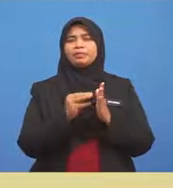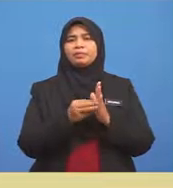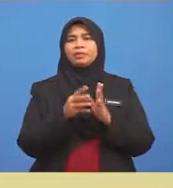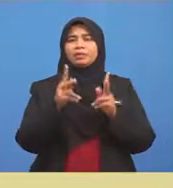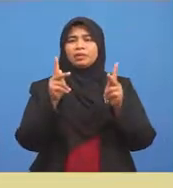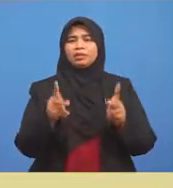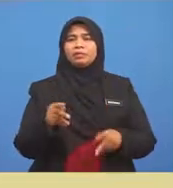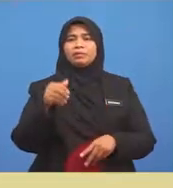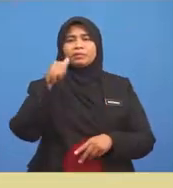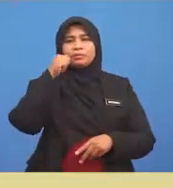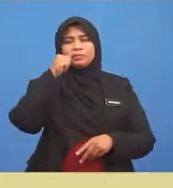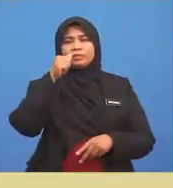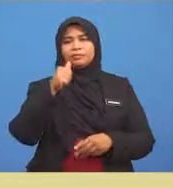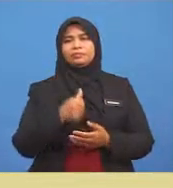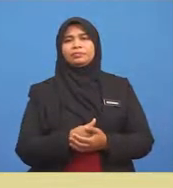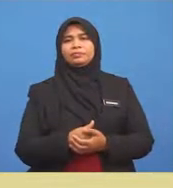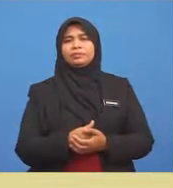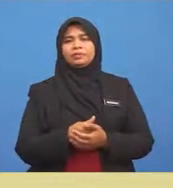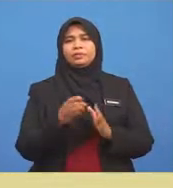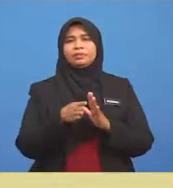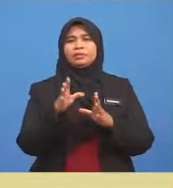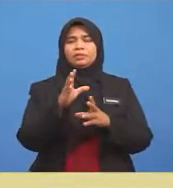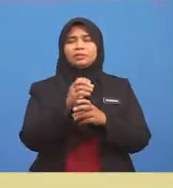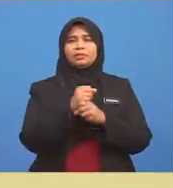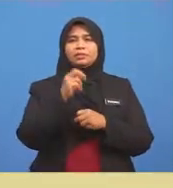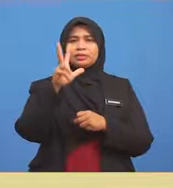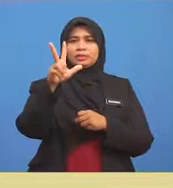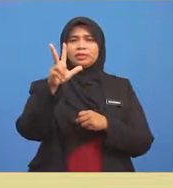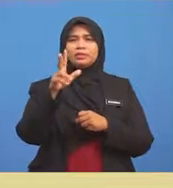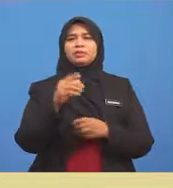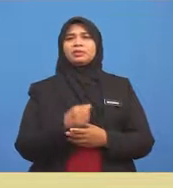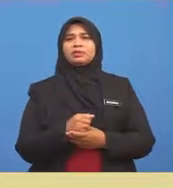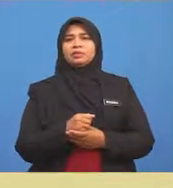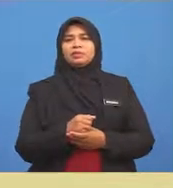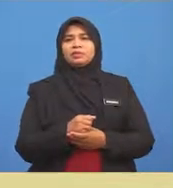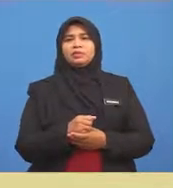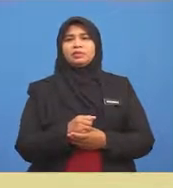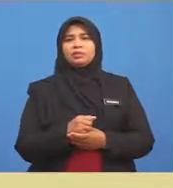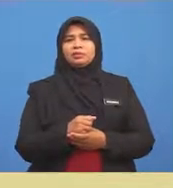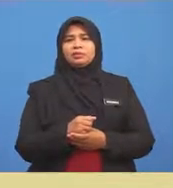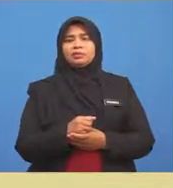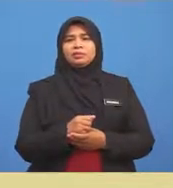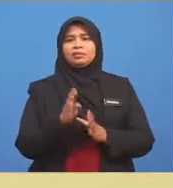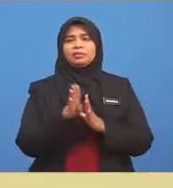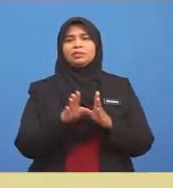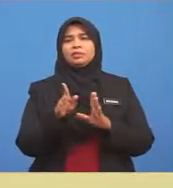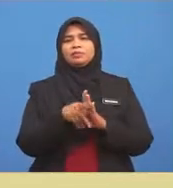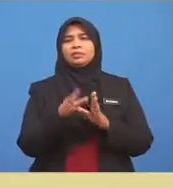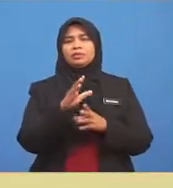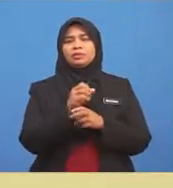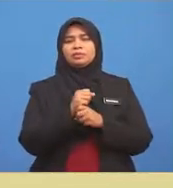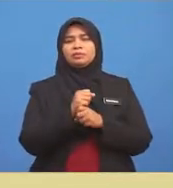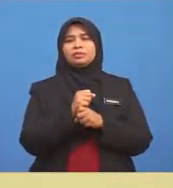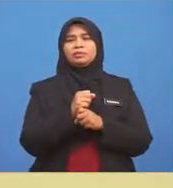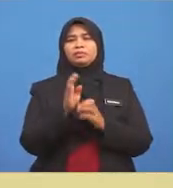kaum perempuan. Pendapat ketiga daripada Mujahid dan Abi Malik berpendapat